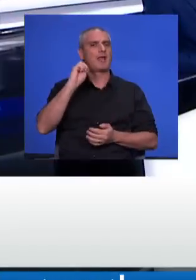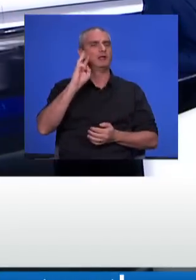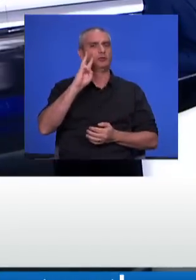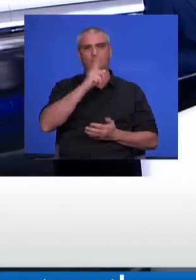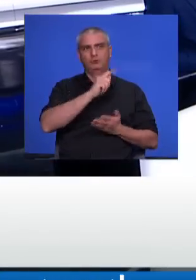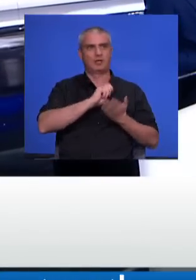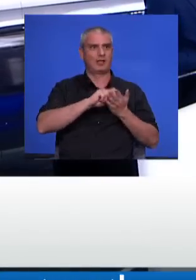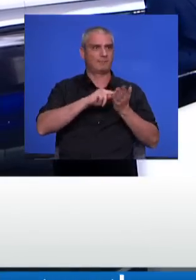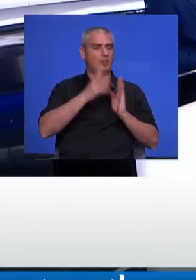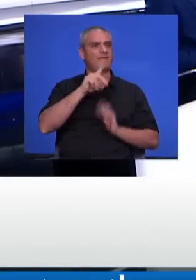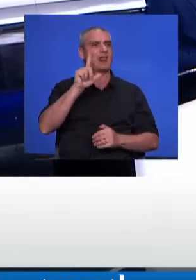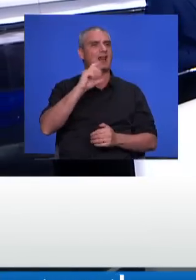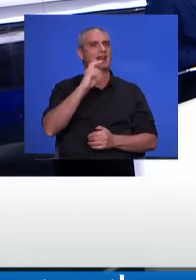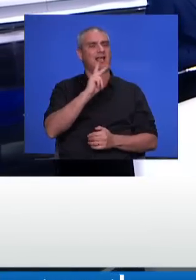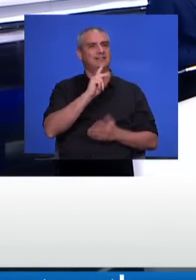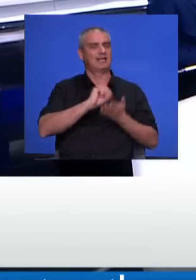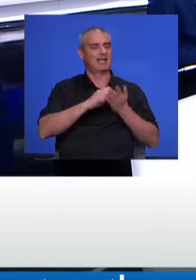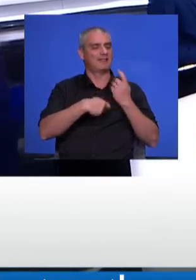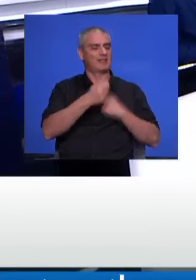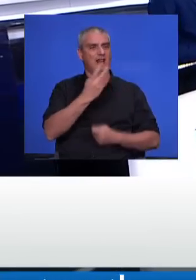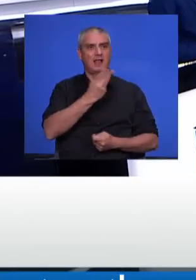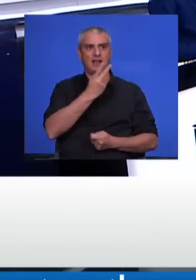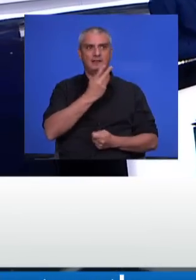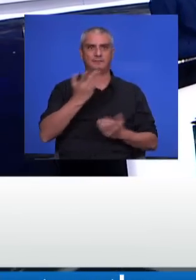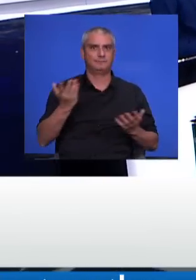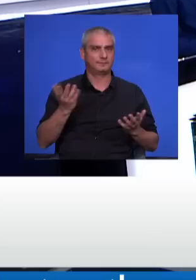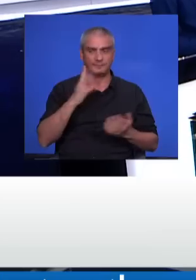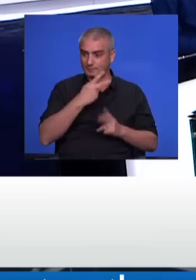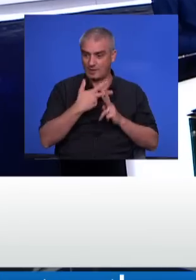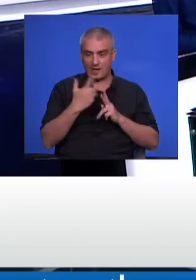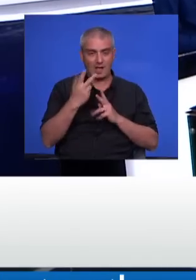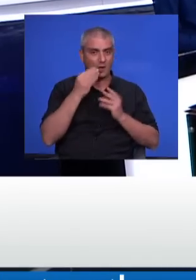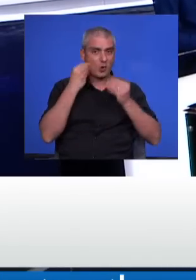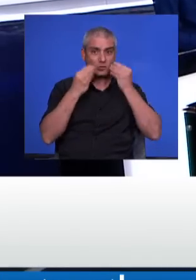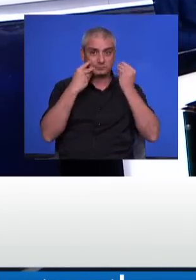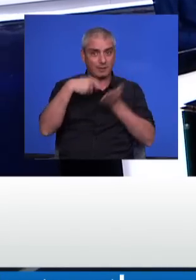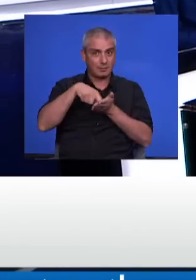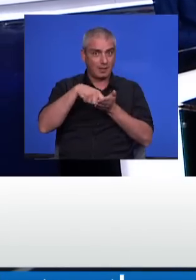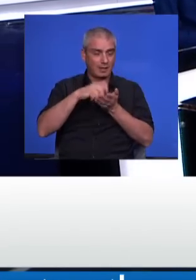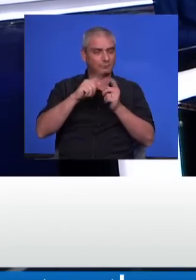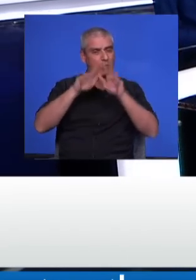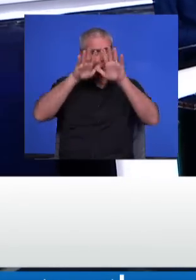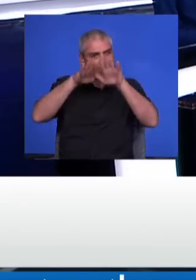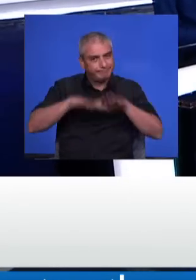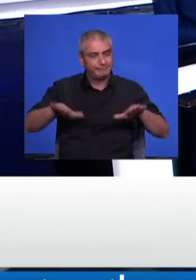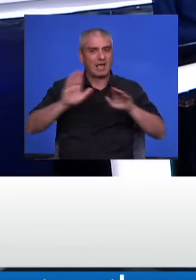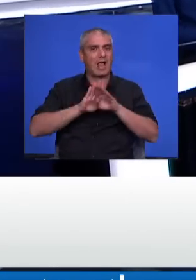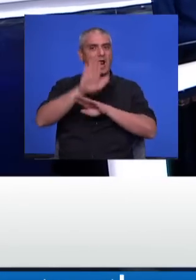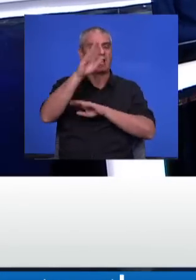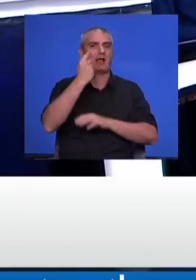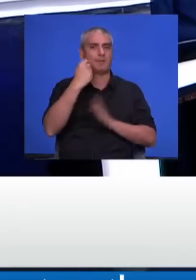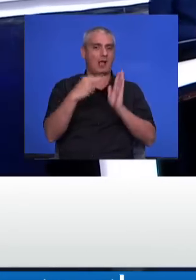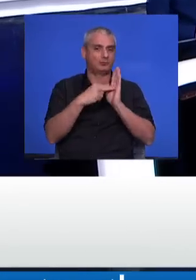קייזר, כתבנו הכלכלית שלום. ליאל, האם זה רק קוסמטי? ממתנים קצת את העלייה בשיעור החשמל